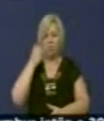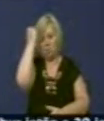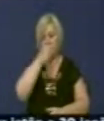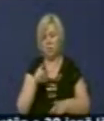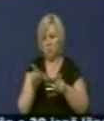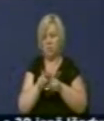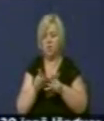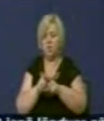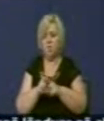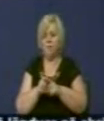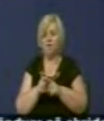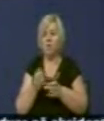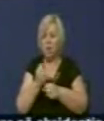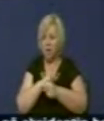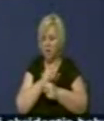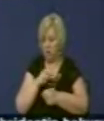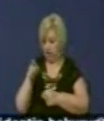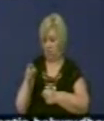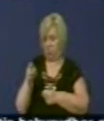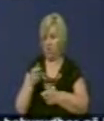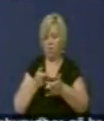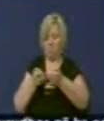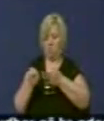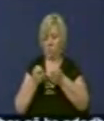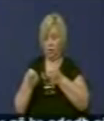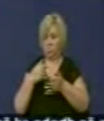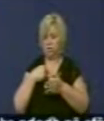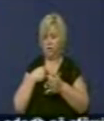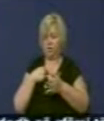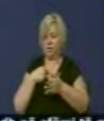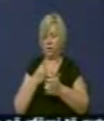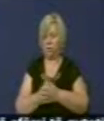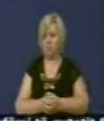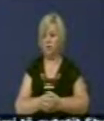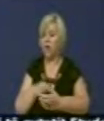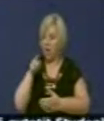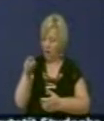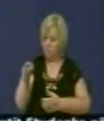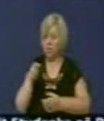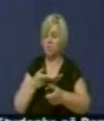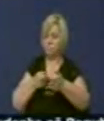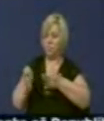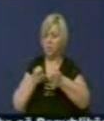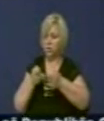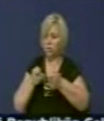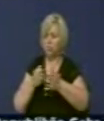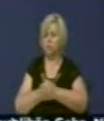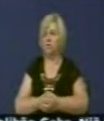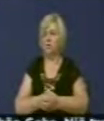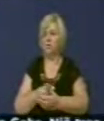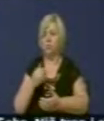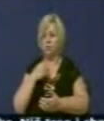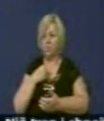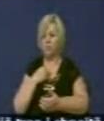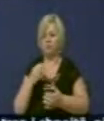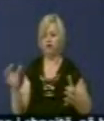qëllim e mirëmban krizën aty ku ajo është dhe e krijon atë ku ajo nuk është, për ta mbajtur mandej gjendjen mu në buzë